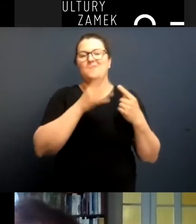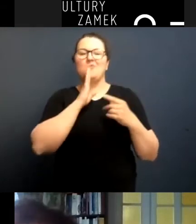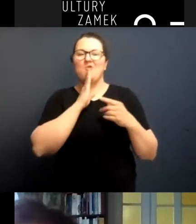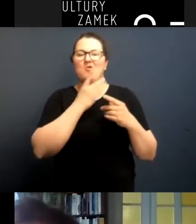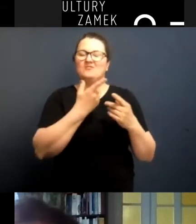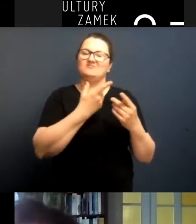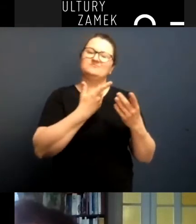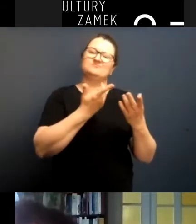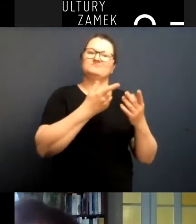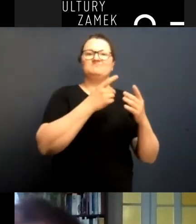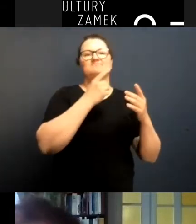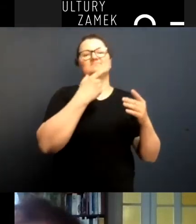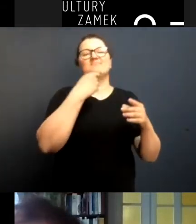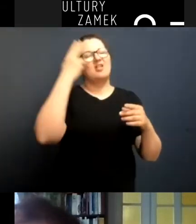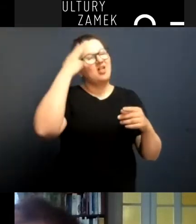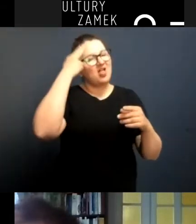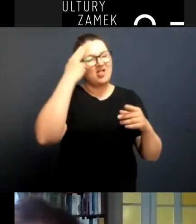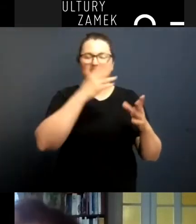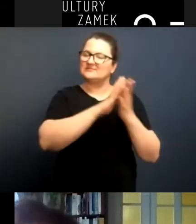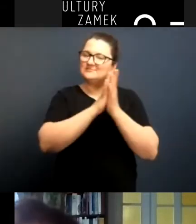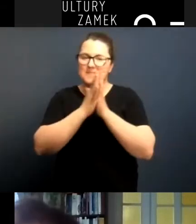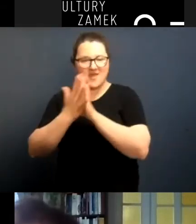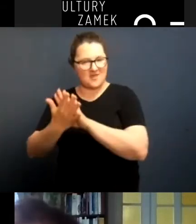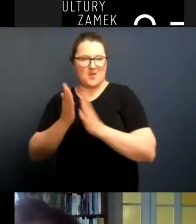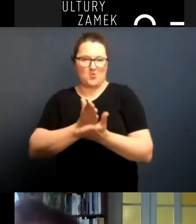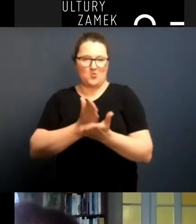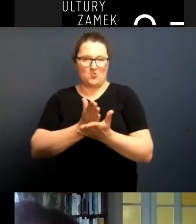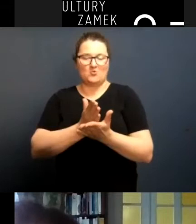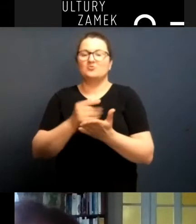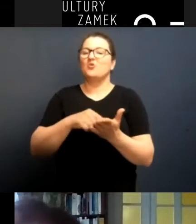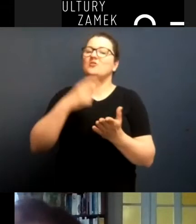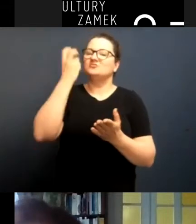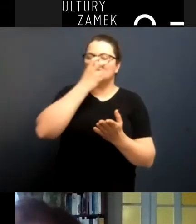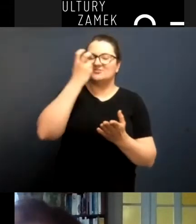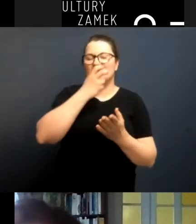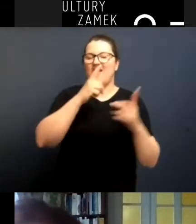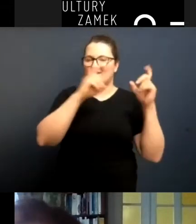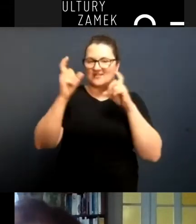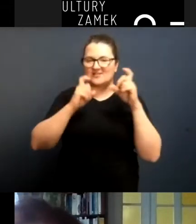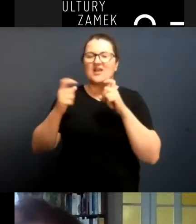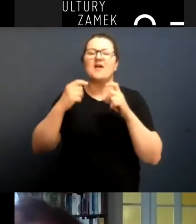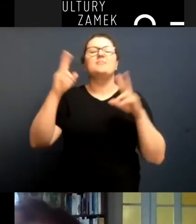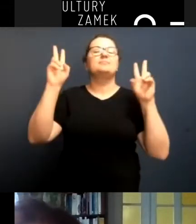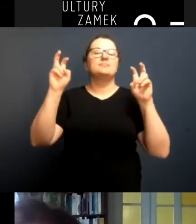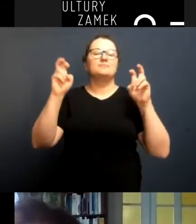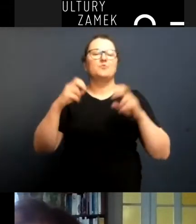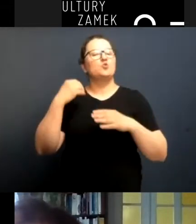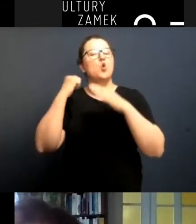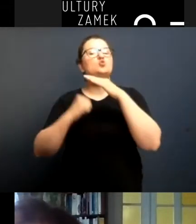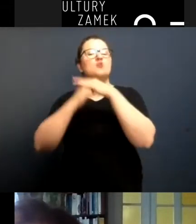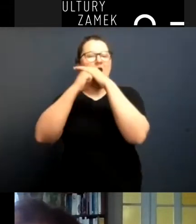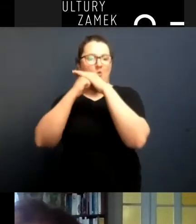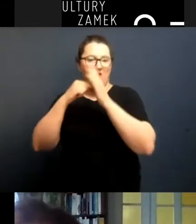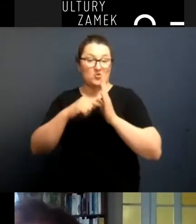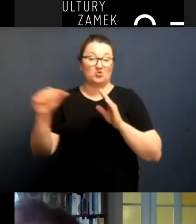czy też odczarowywania starości, to są takie sesje, ta sesja akurat bardzo ciekawa pod tytułem